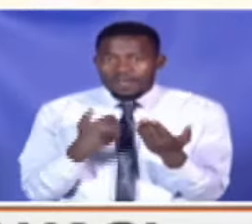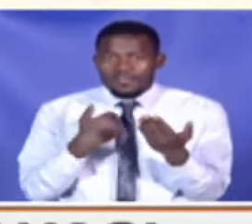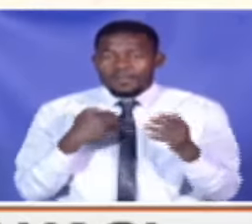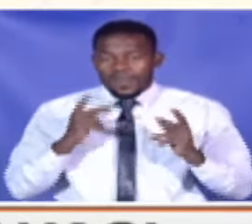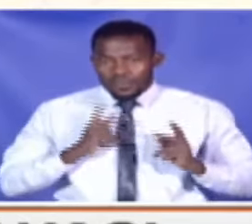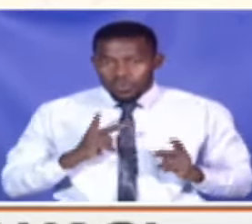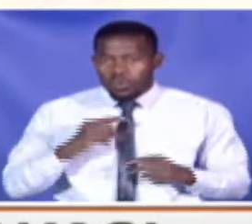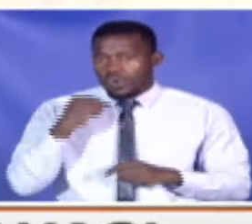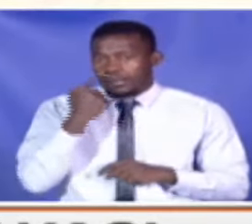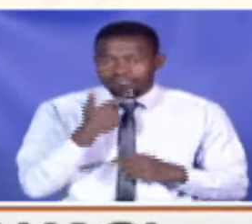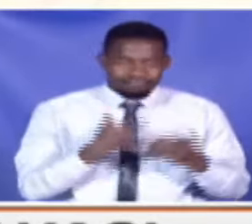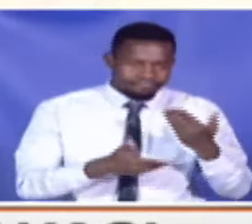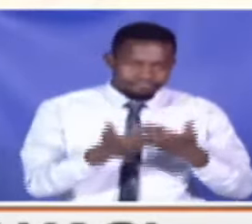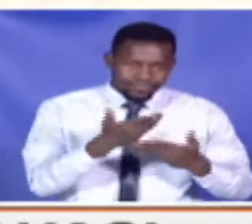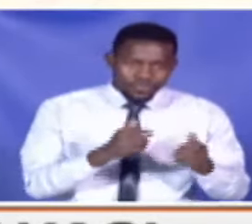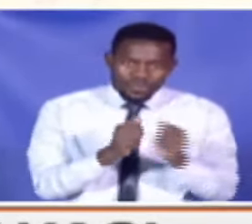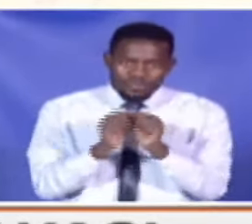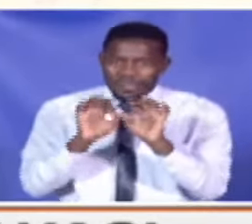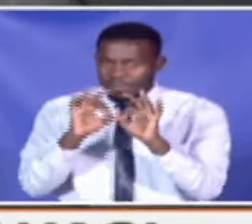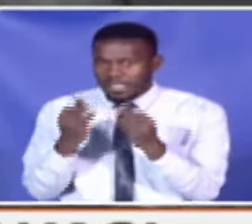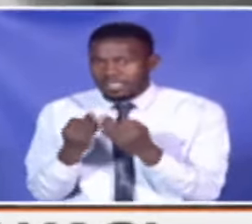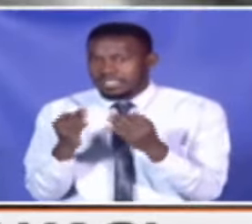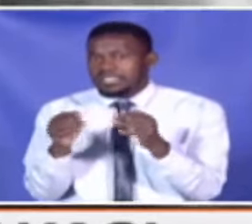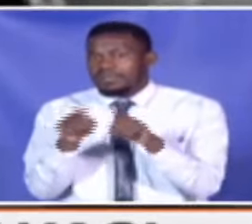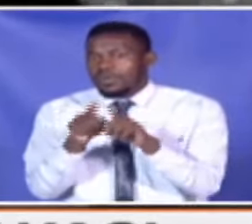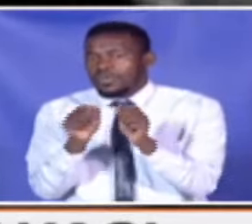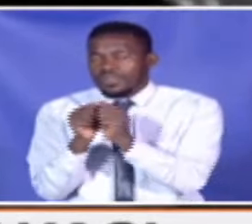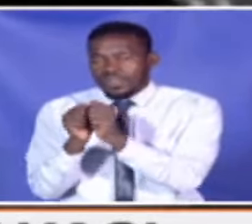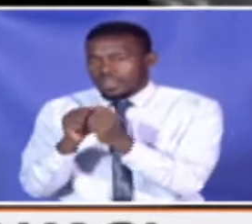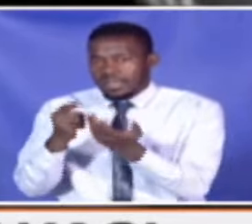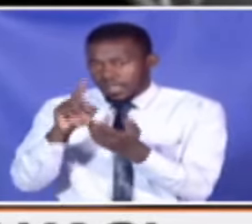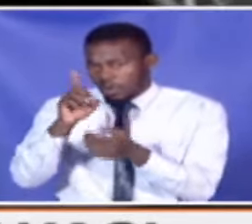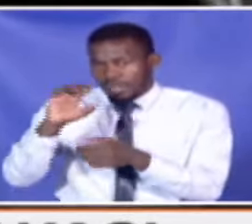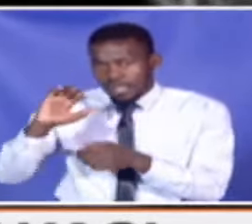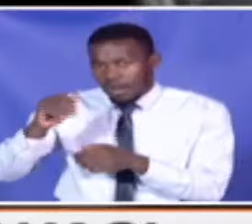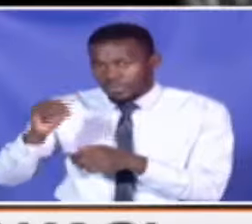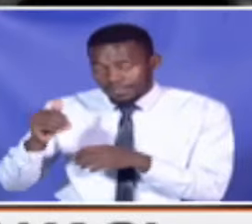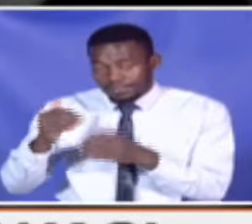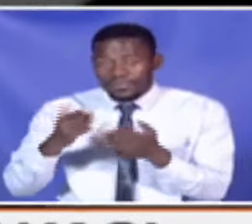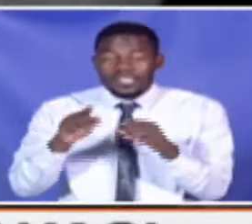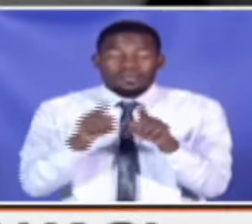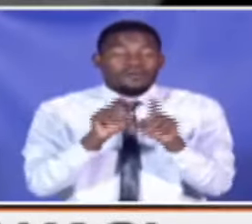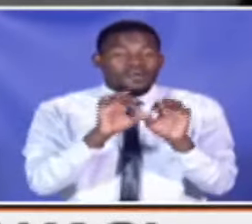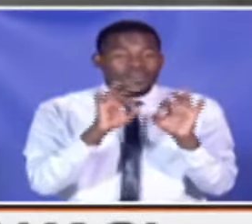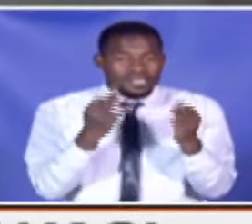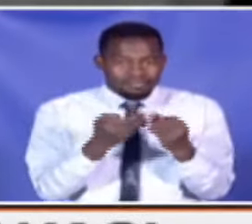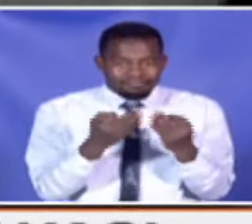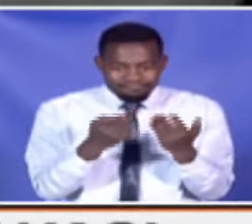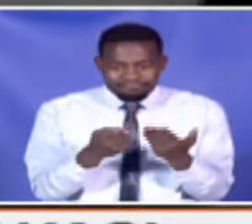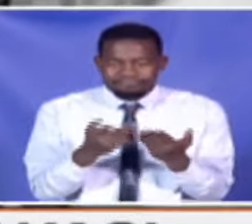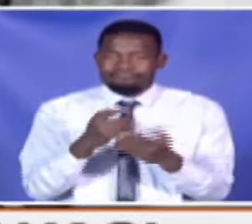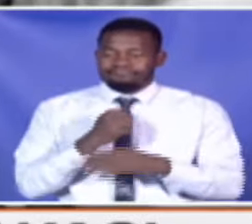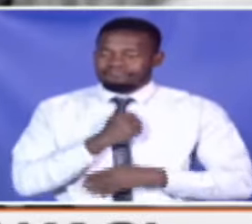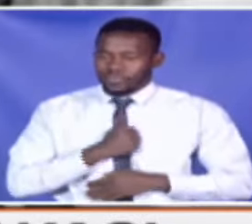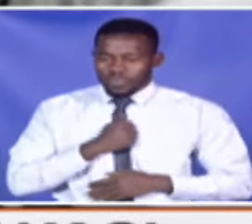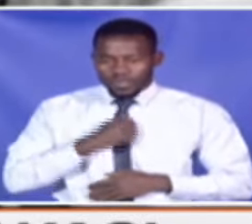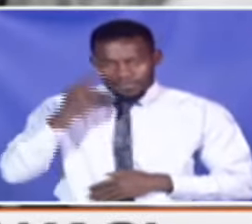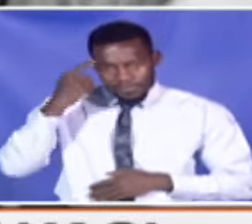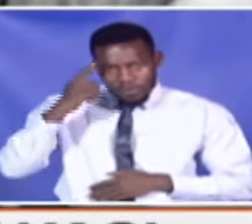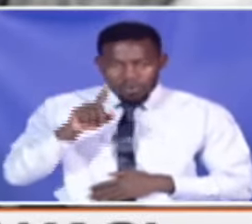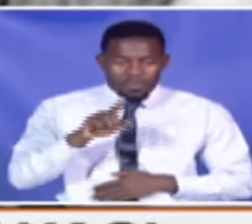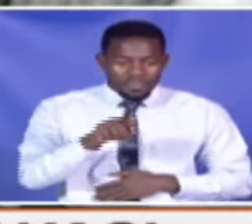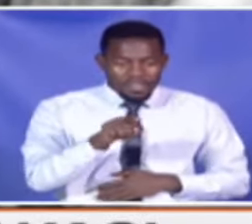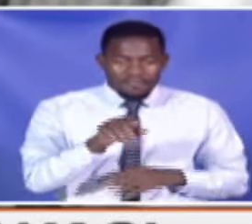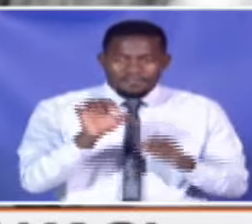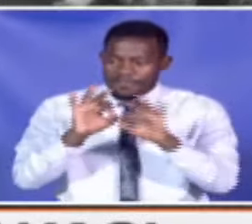the families together with the county government of Nairobi. Familia ya Lihanga pamoja na wote walioathirika wanalilia haki na msaada